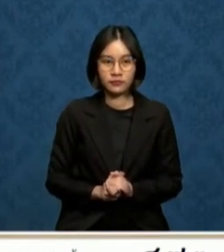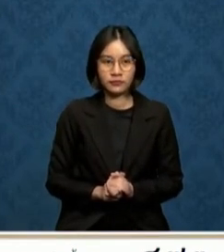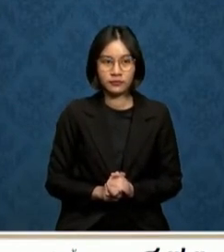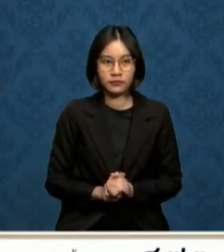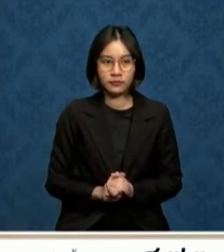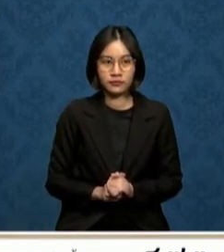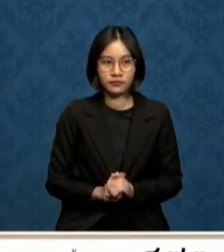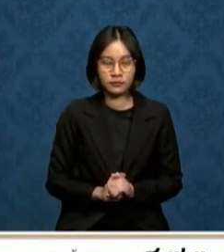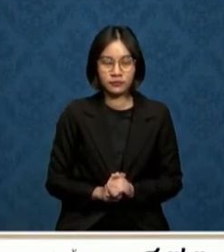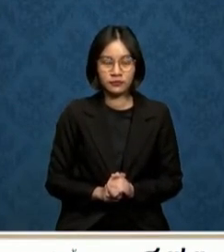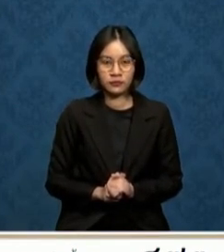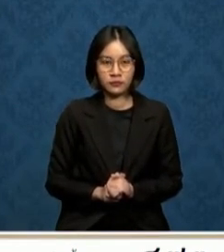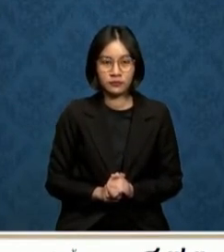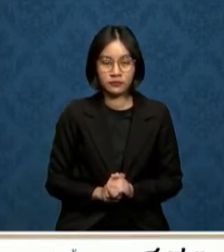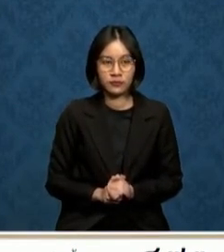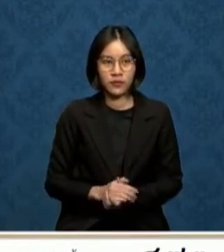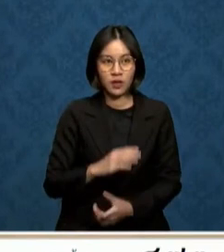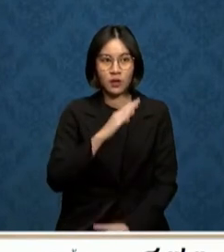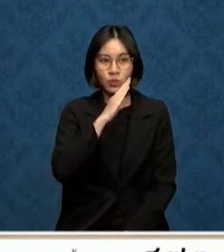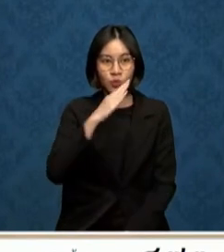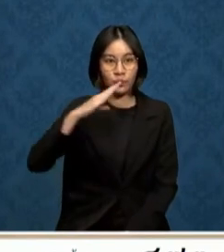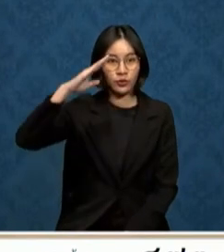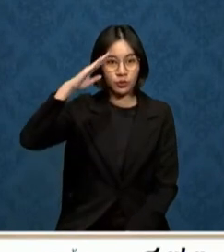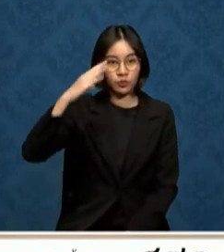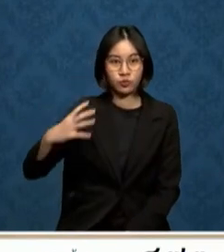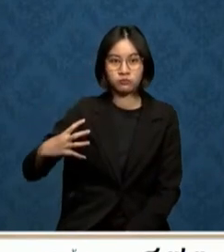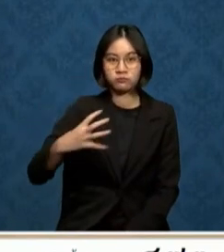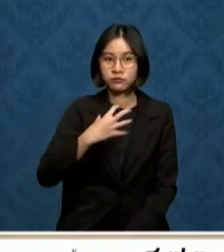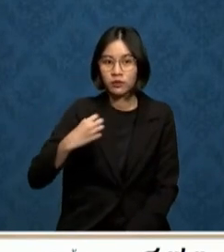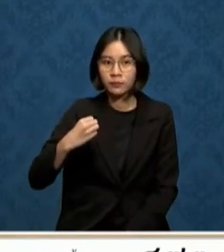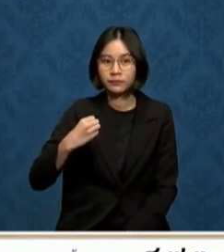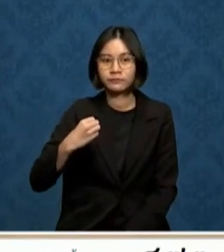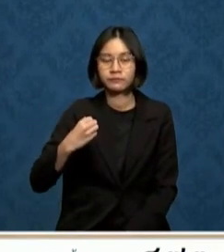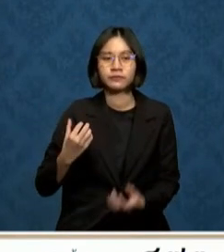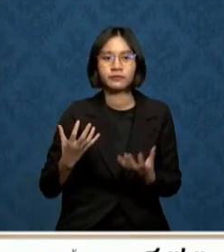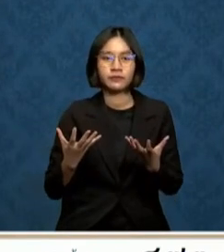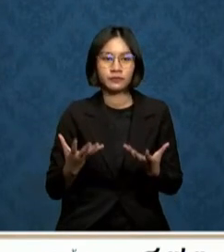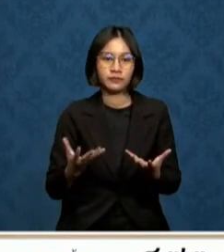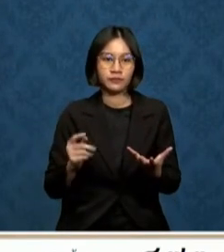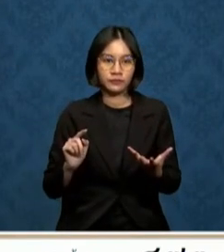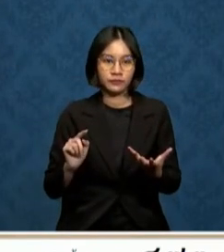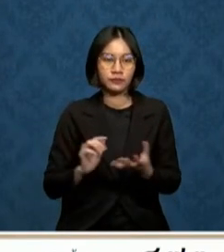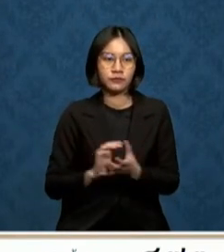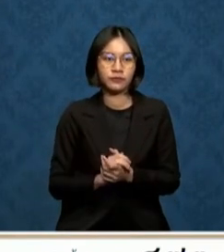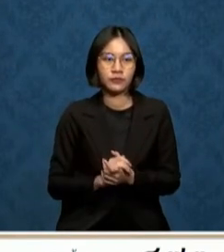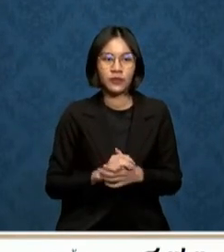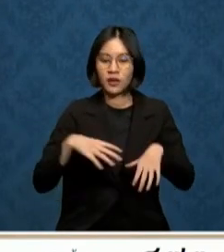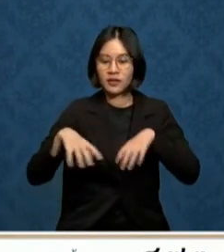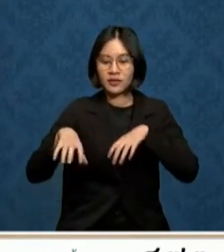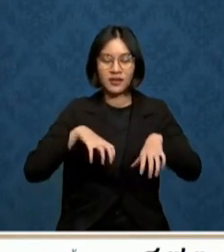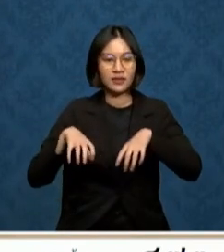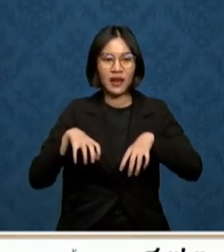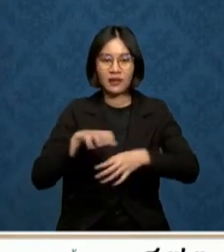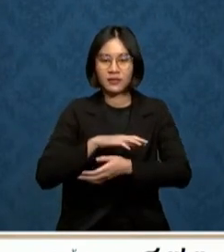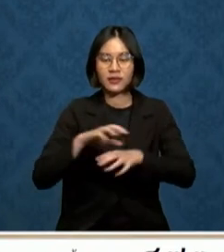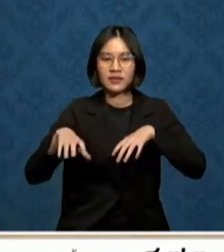เศษเสี้ยวของเผด็จการที่มาเนี่ยเราก็ควรที่จะได้มีการกระจัดมันออกไปให้มาก